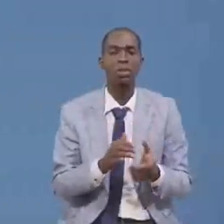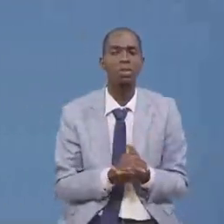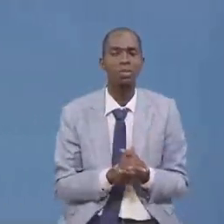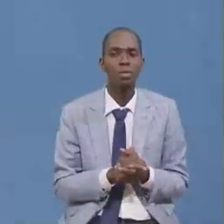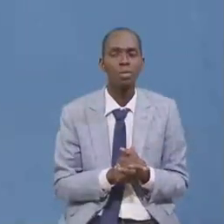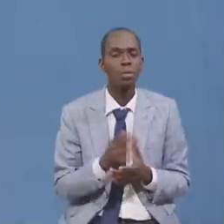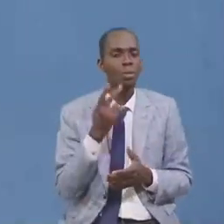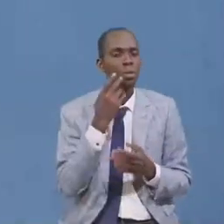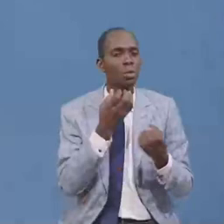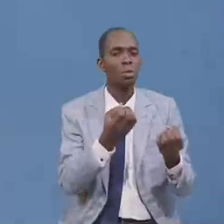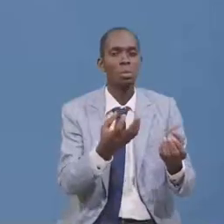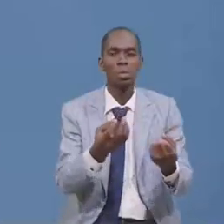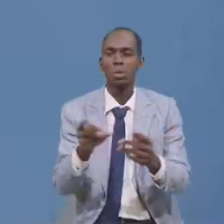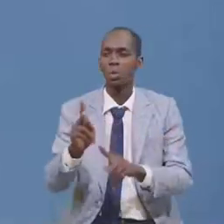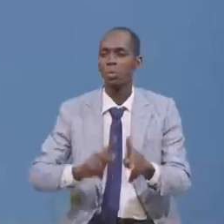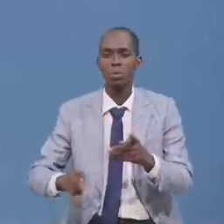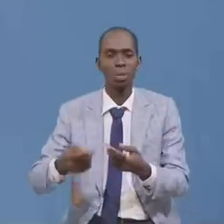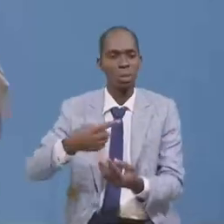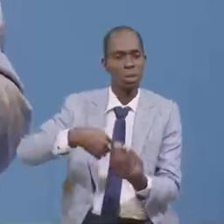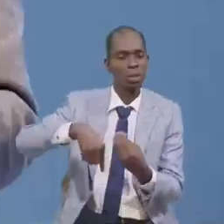Vous voyez plusieurs personnes autour de vous.